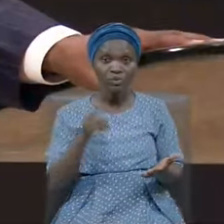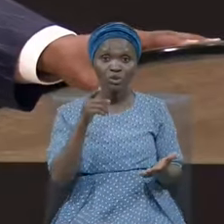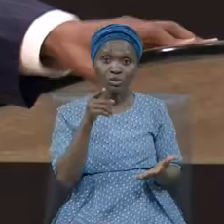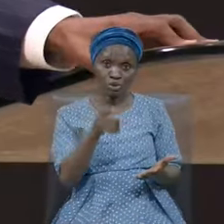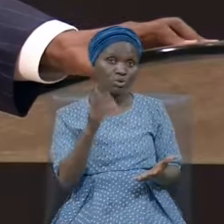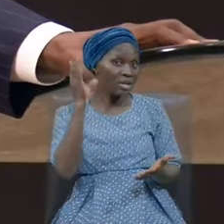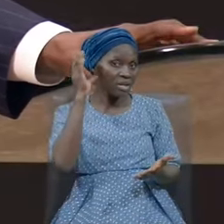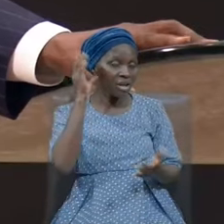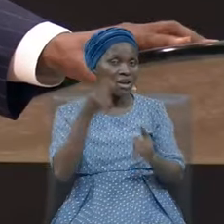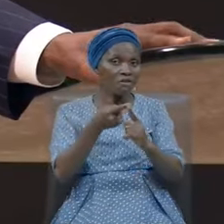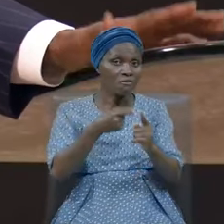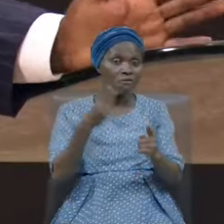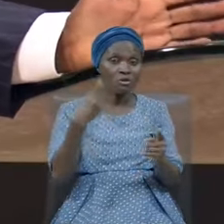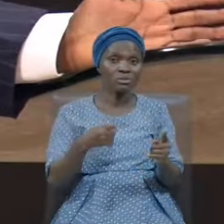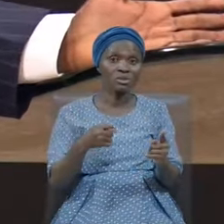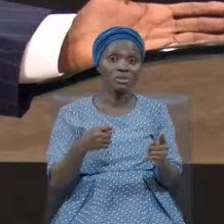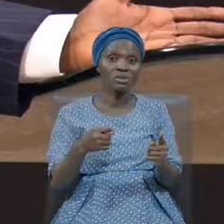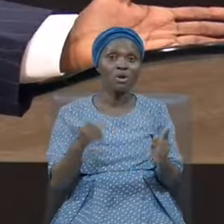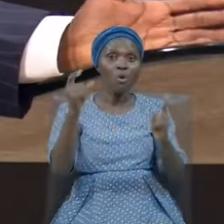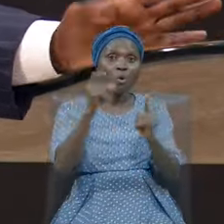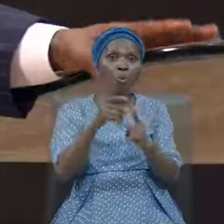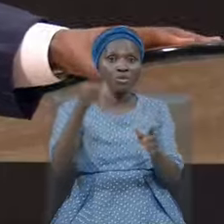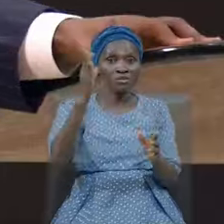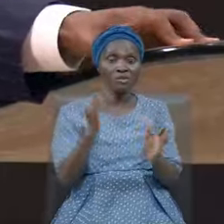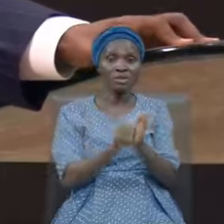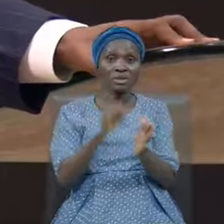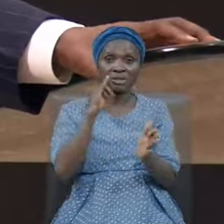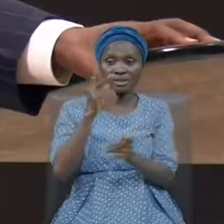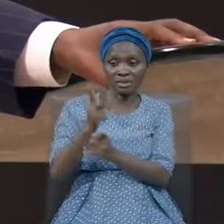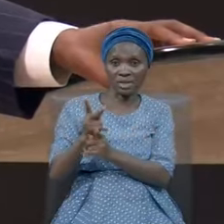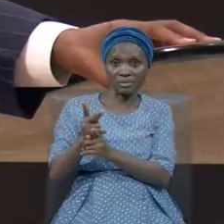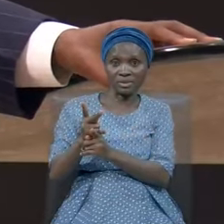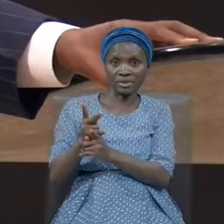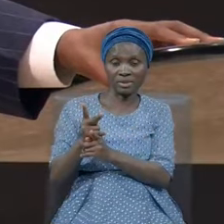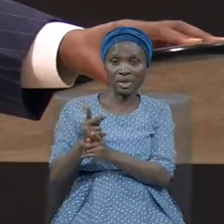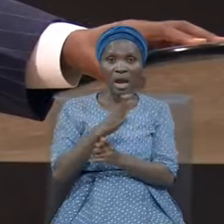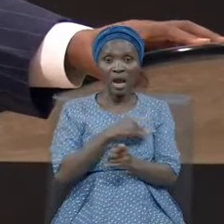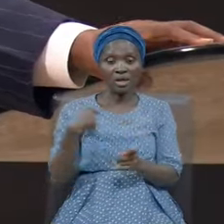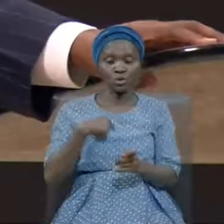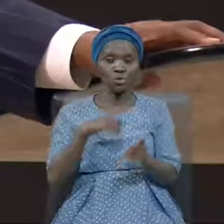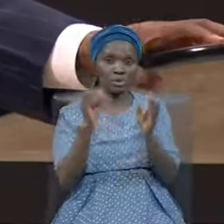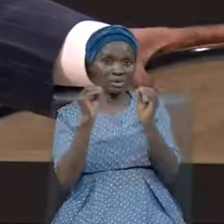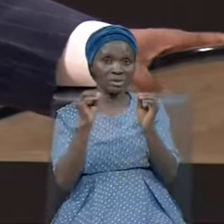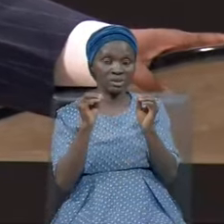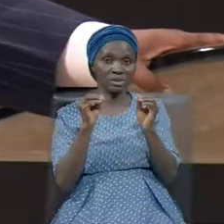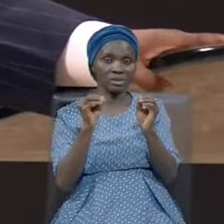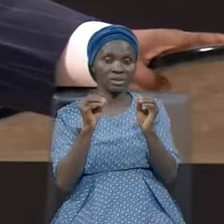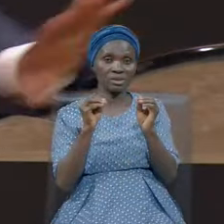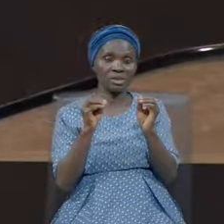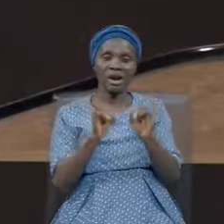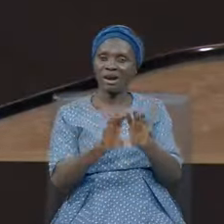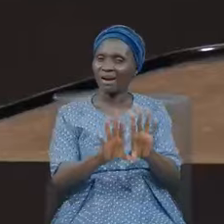vous écoutez, vous recevez l'information de nous ici par la parole de Dieu qui a enseigné. Nous enseignons